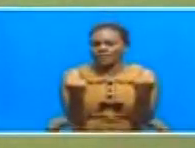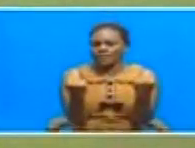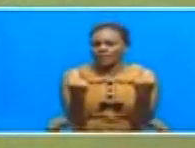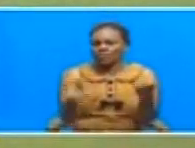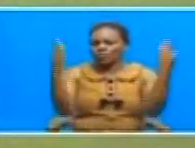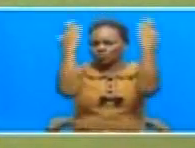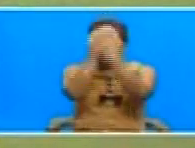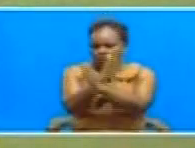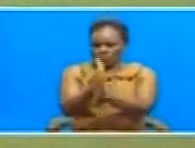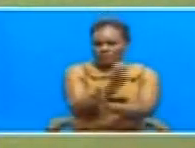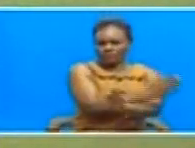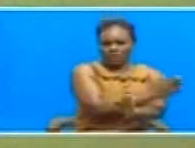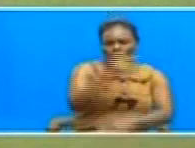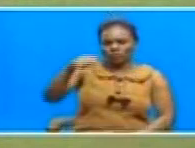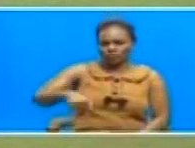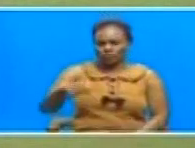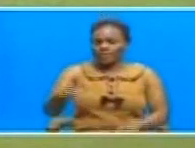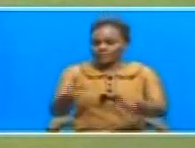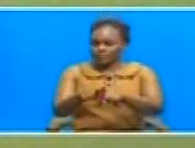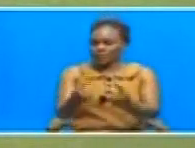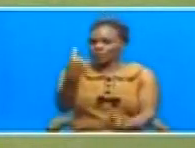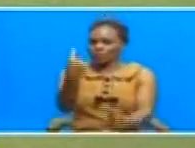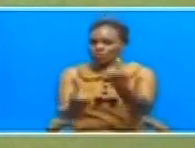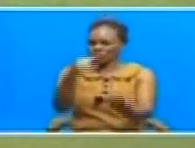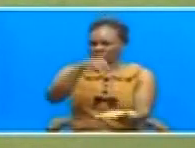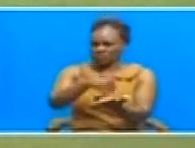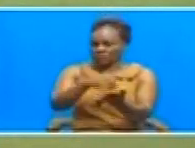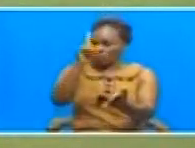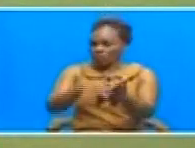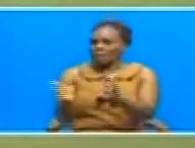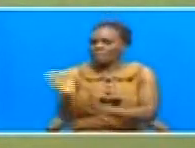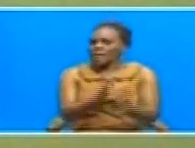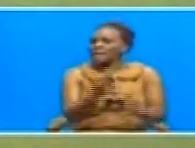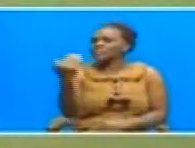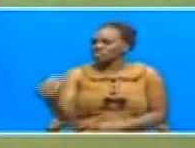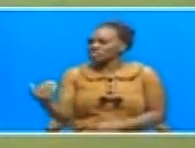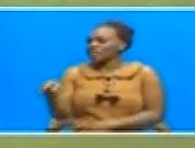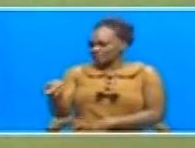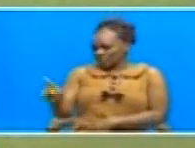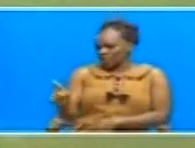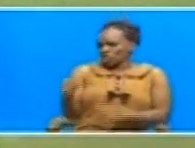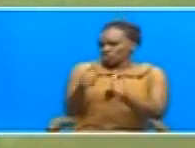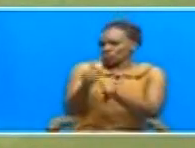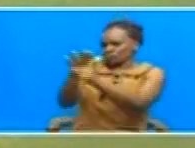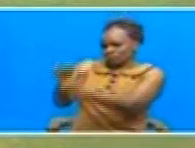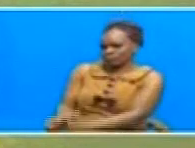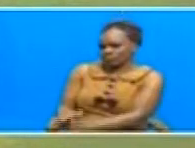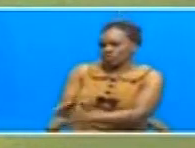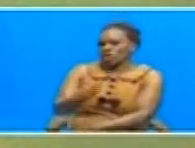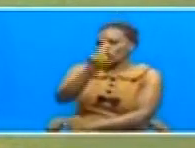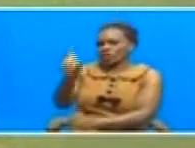uliteketelezwa usiku wa kuamkia leo, huku moto huo ukihusishwa na mipango ya wanafunzi ya kutaka kuhujumu kufanyika